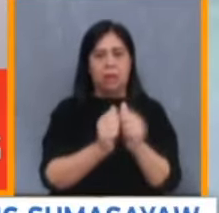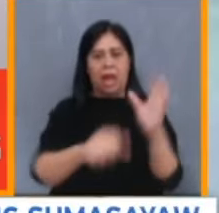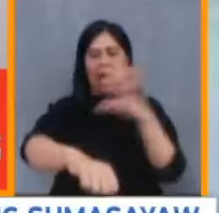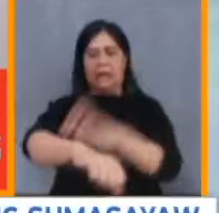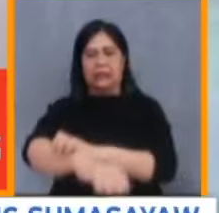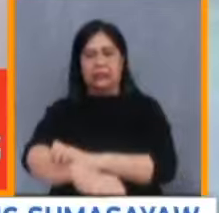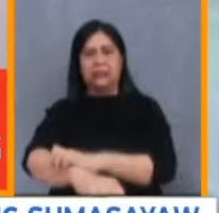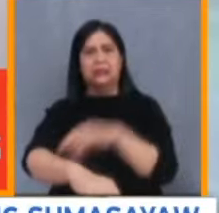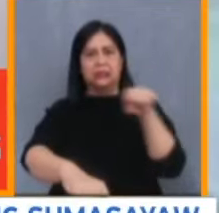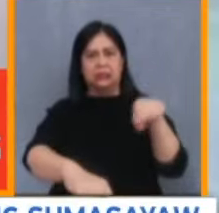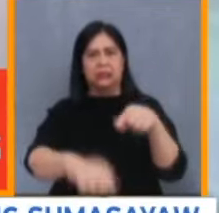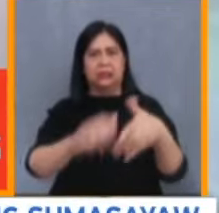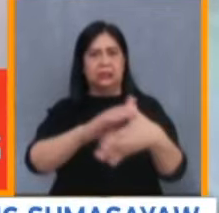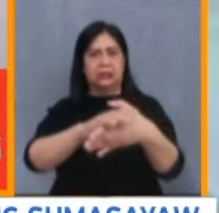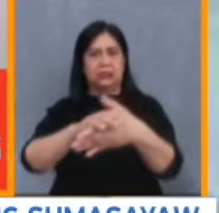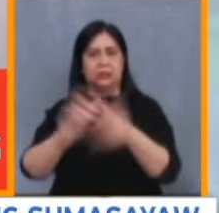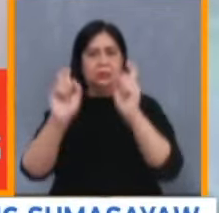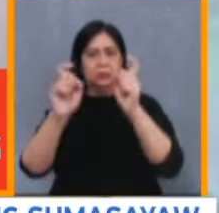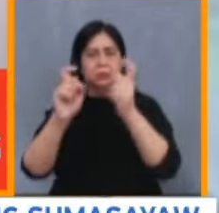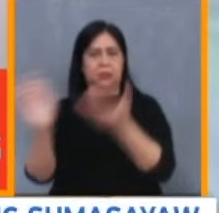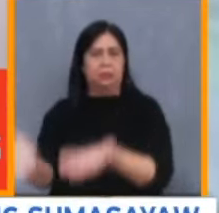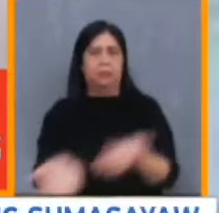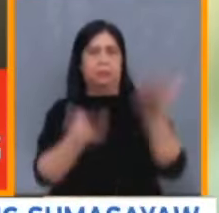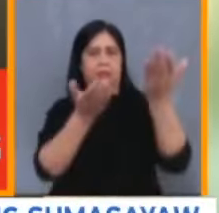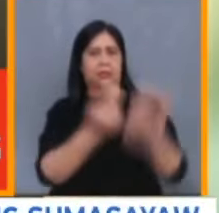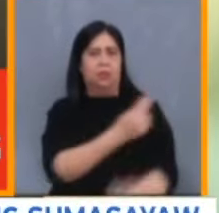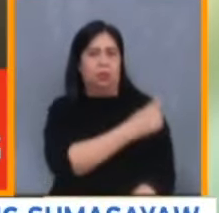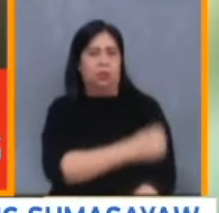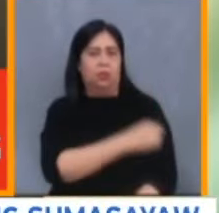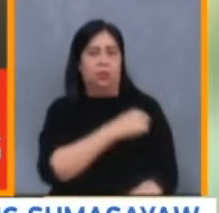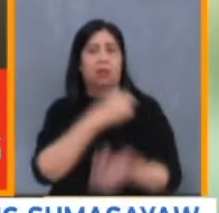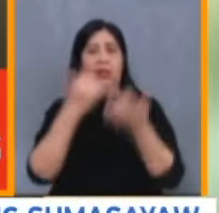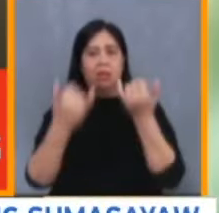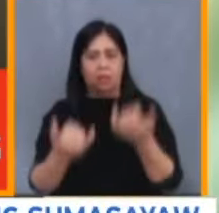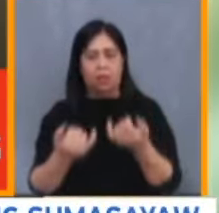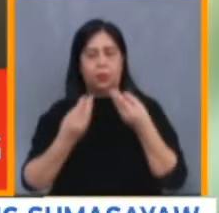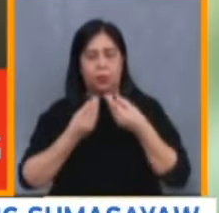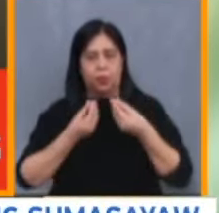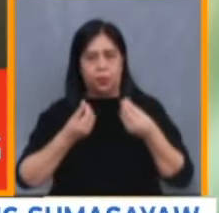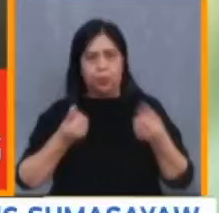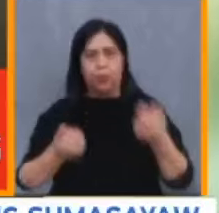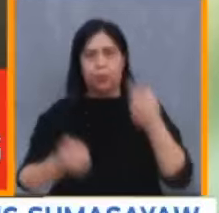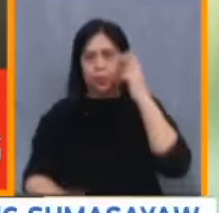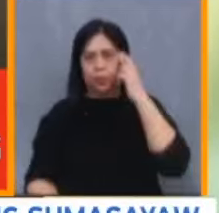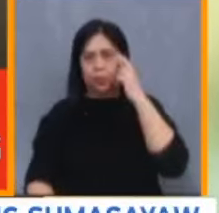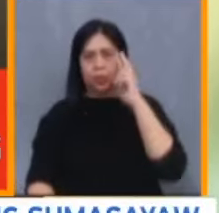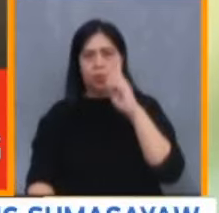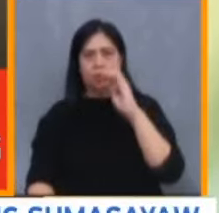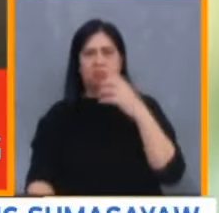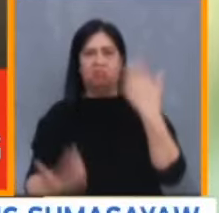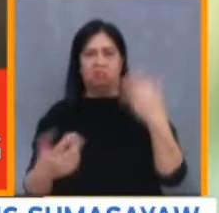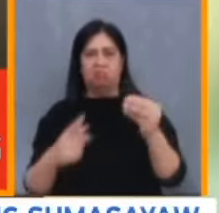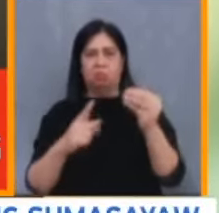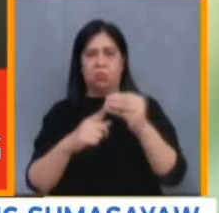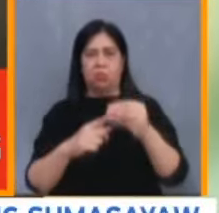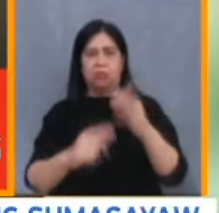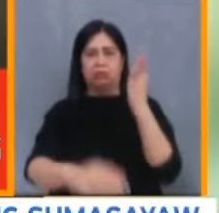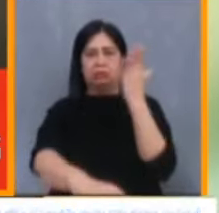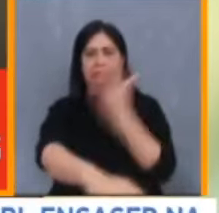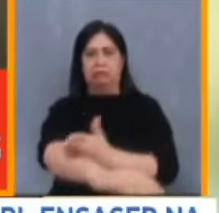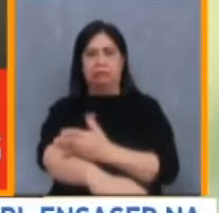na dali-daling dinala sa ospital. Ngayon, nagpapagaling na si Mang Ruben pero putol na ang kanyang kanang kamay. Kwento ni Mang